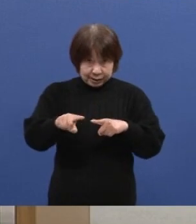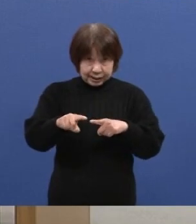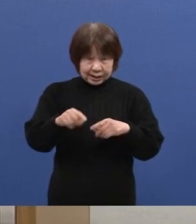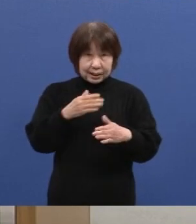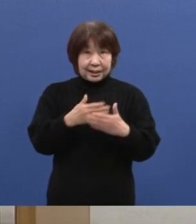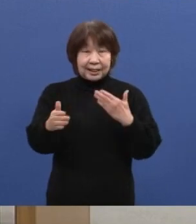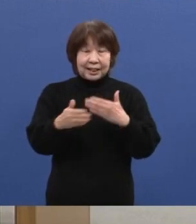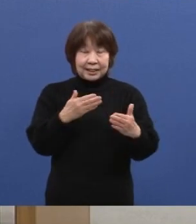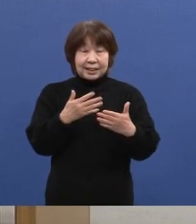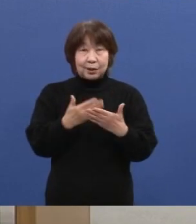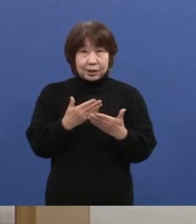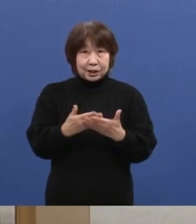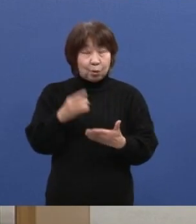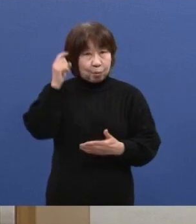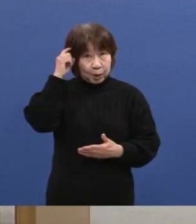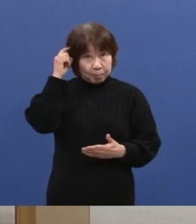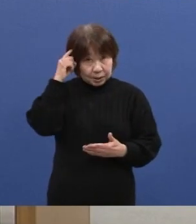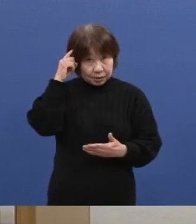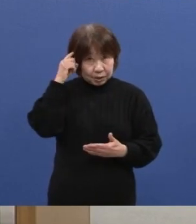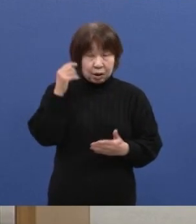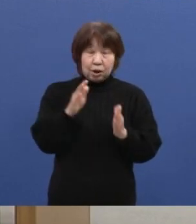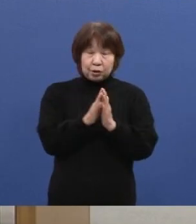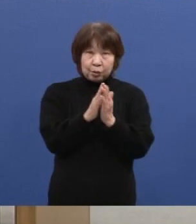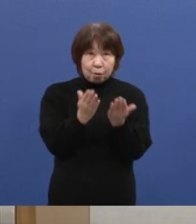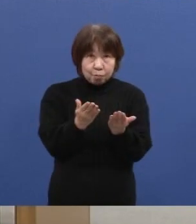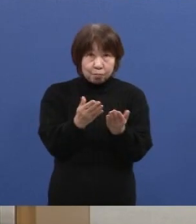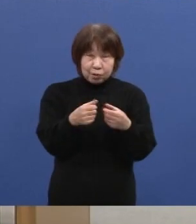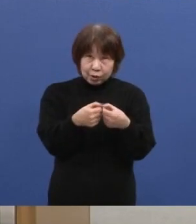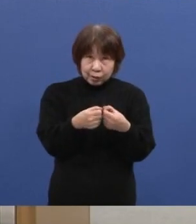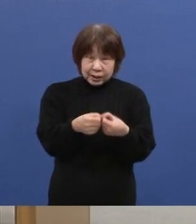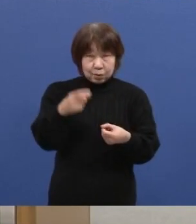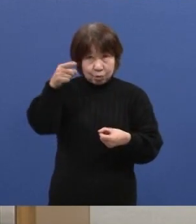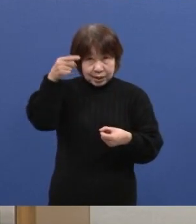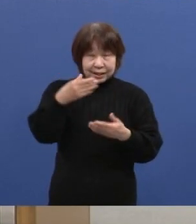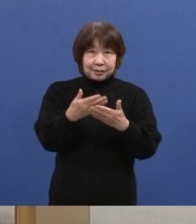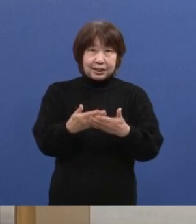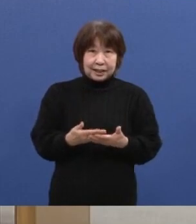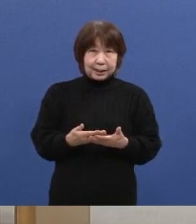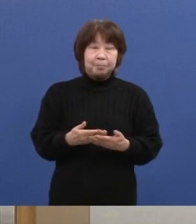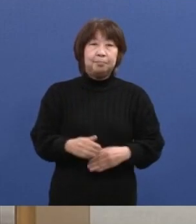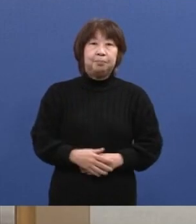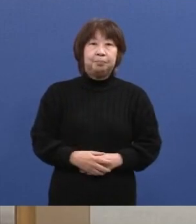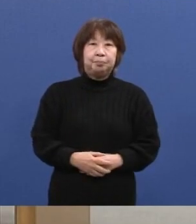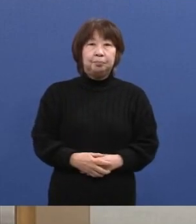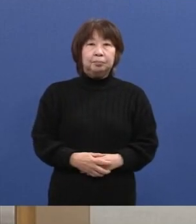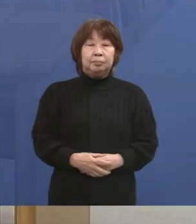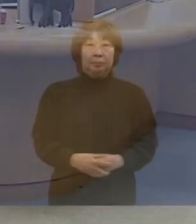ますので、読みたい本の詳細を教えてください。こちらになります。 はい、